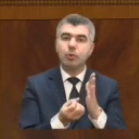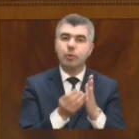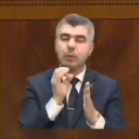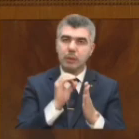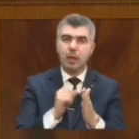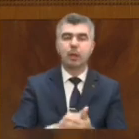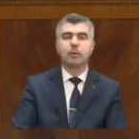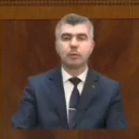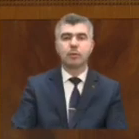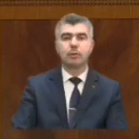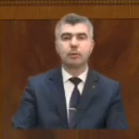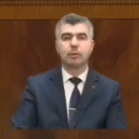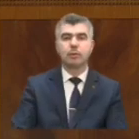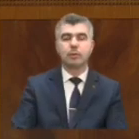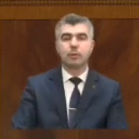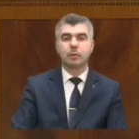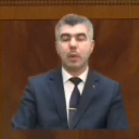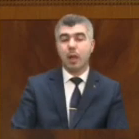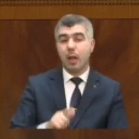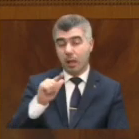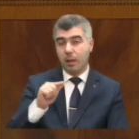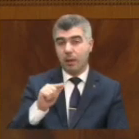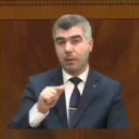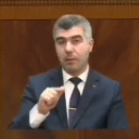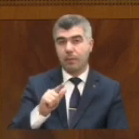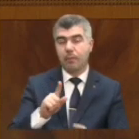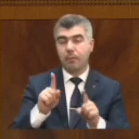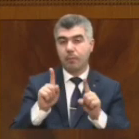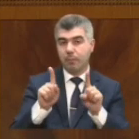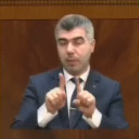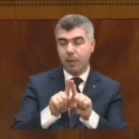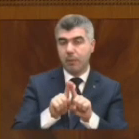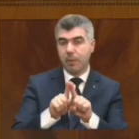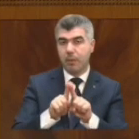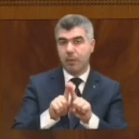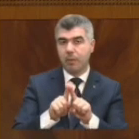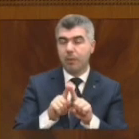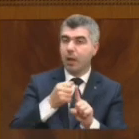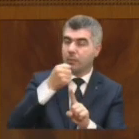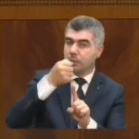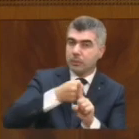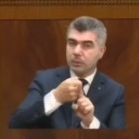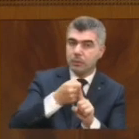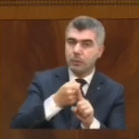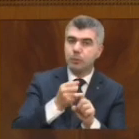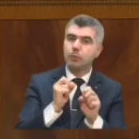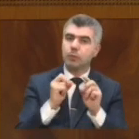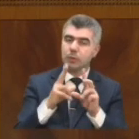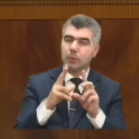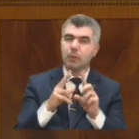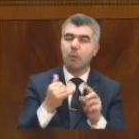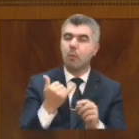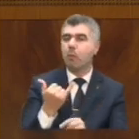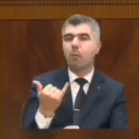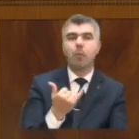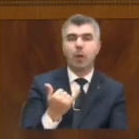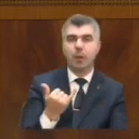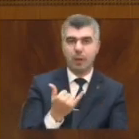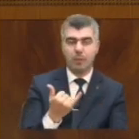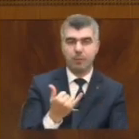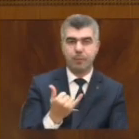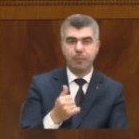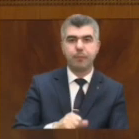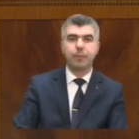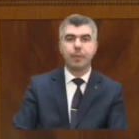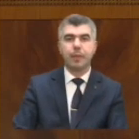على ارض الواقع، وهذا جعل انه كان هنالك مجهود للدار واللي هو مهم، وهو انه